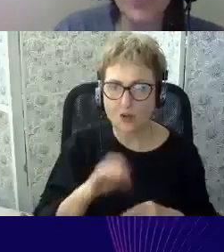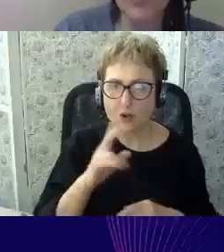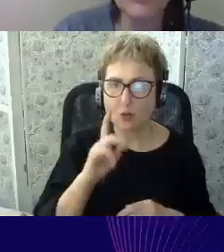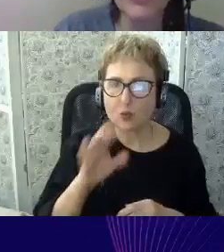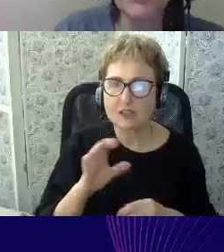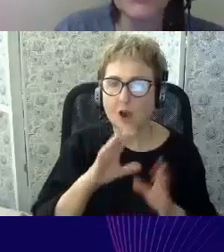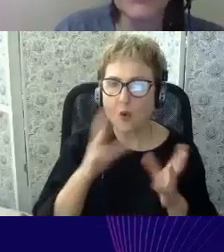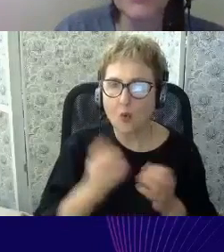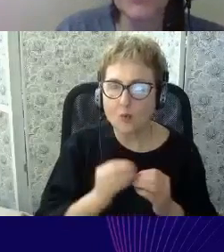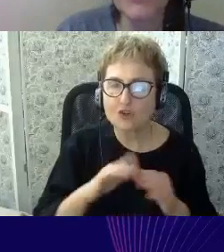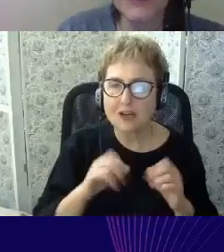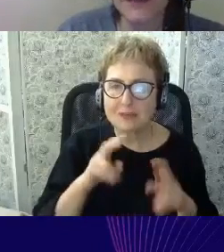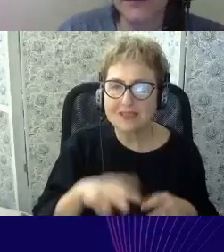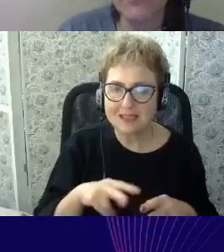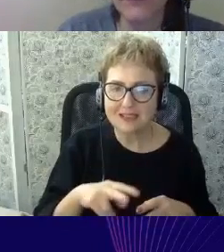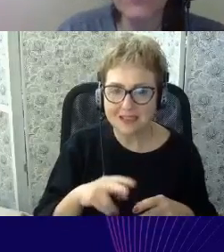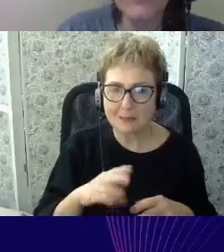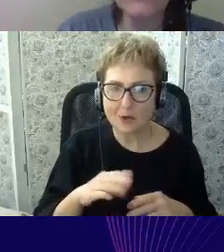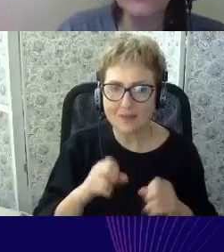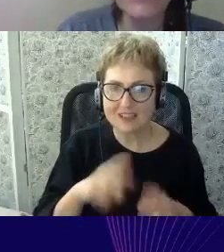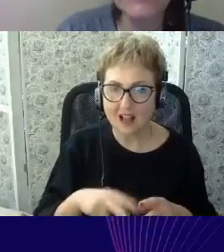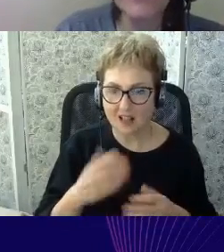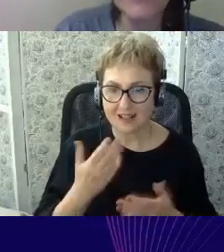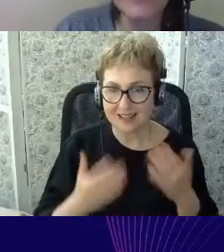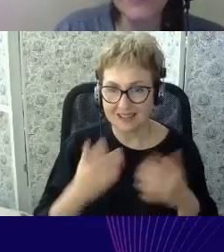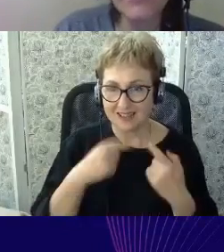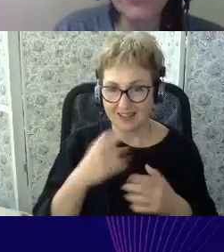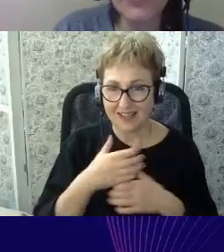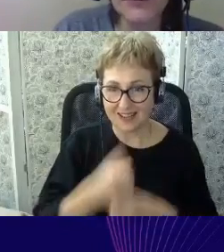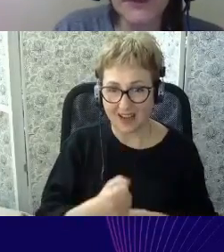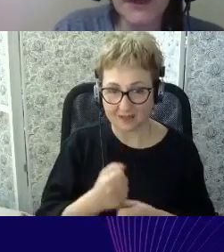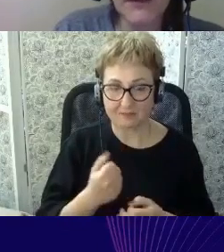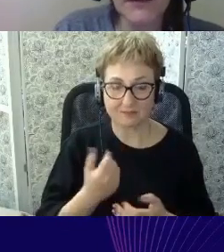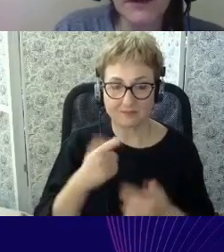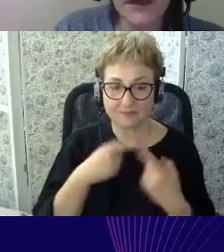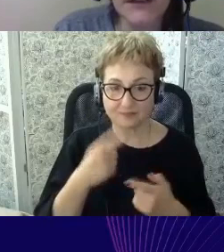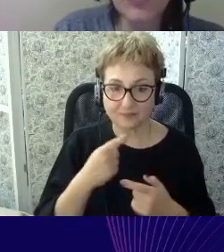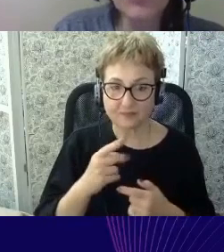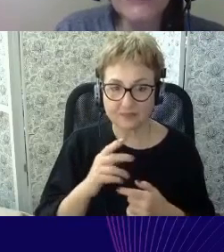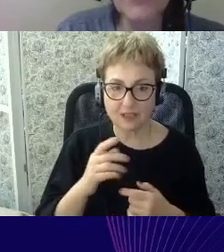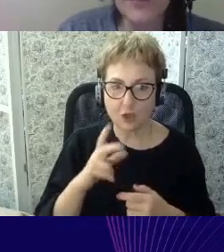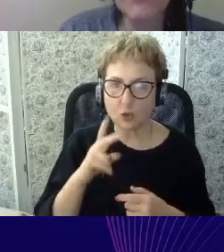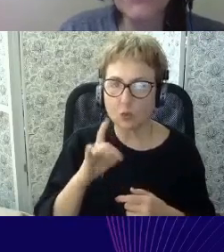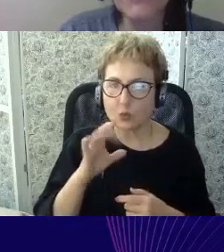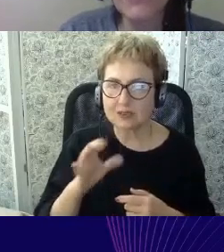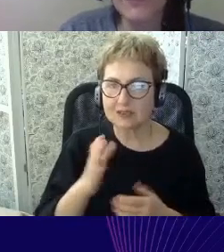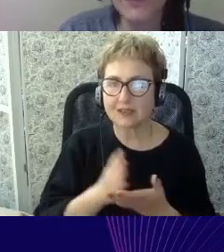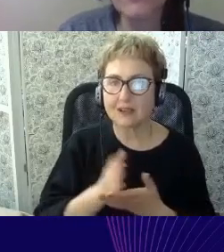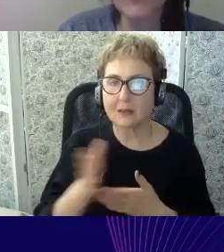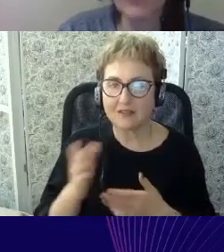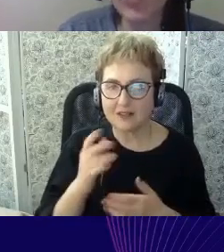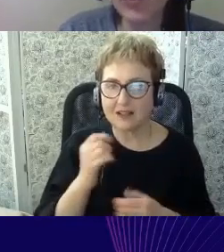курс, как общие компетенции профессионала. Да? Ну, то есть, если говорить кратко, то это как раз курс, направленный